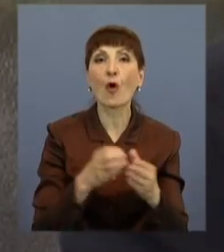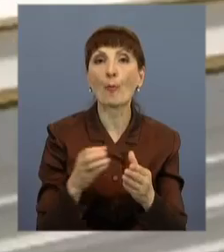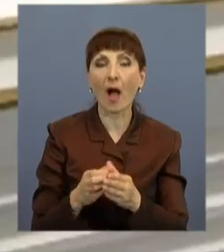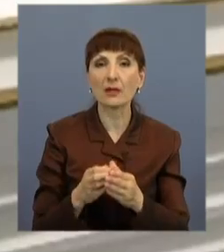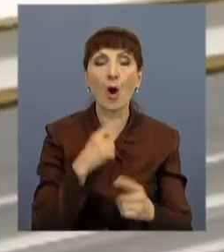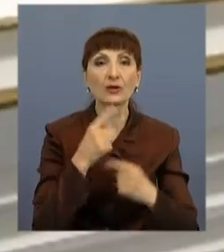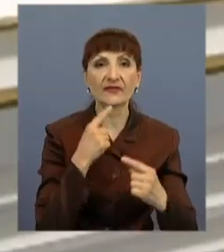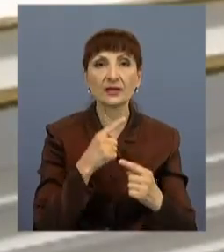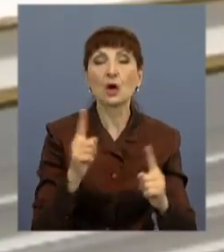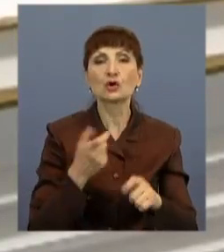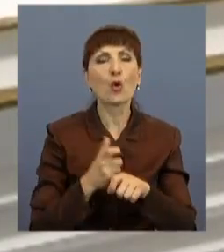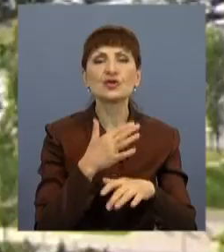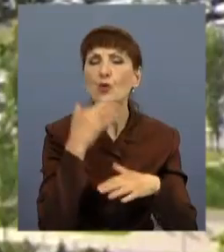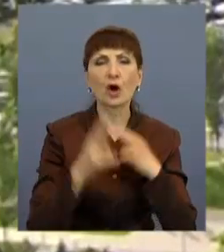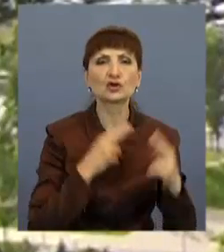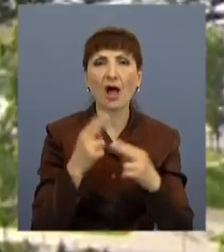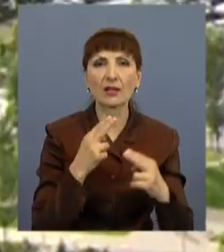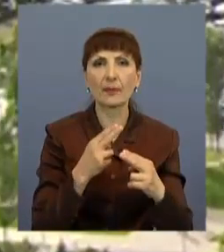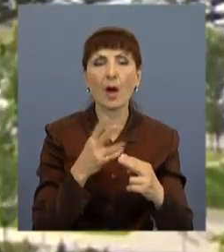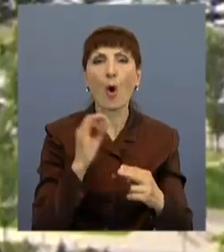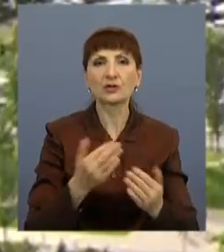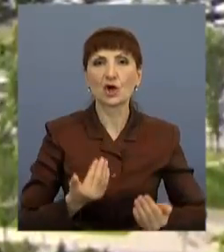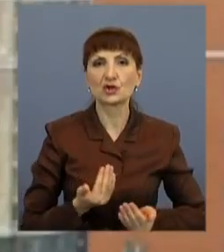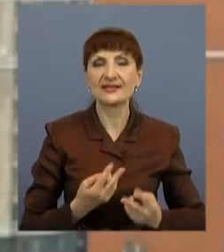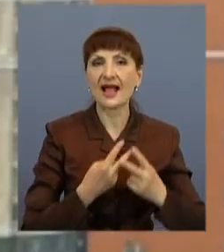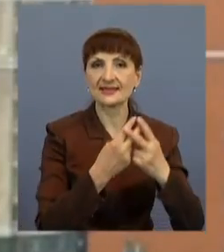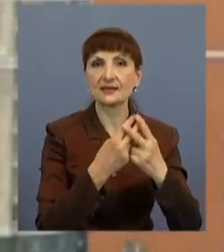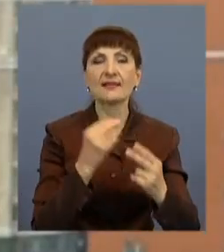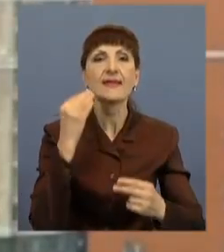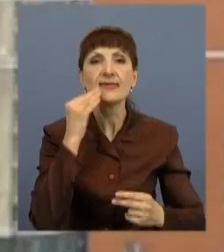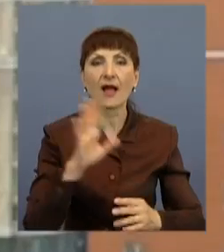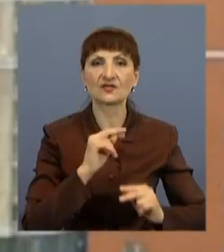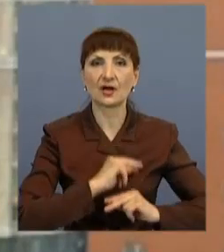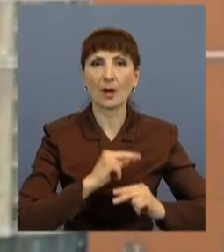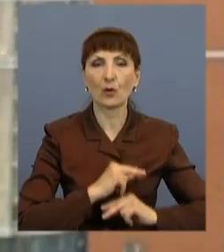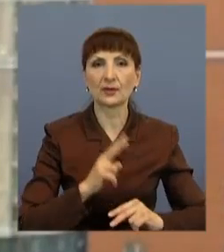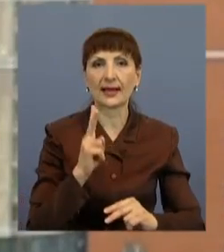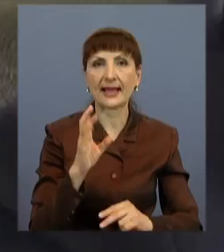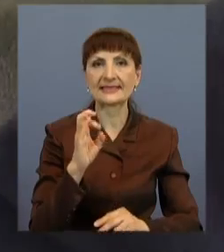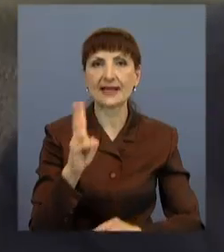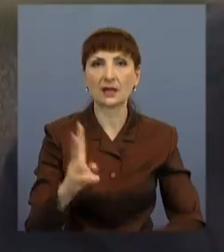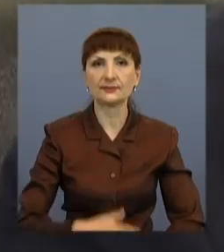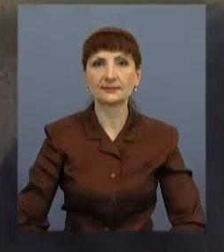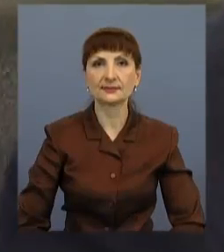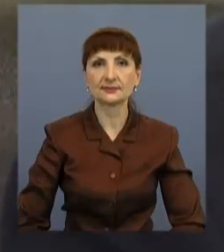Он подчеркнул, что очень много жалоб поступает от жителей Астаны на некачественную работу кооперативов.